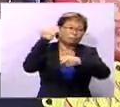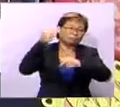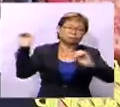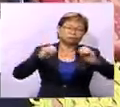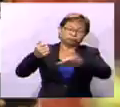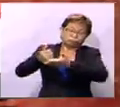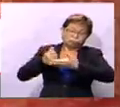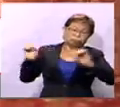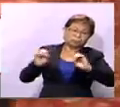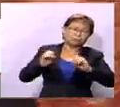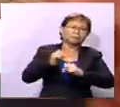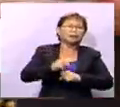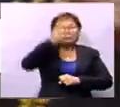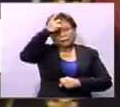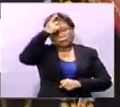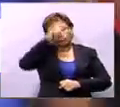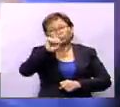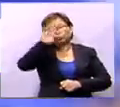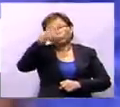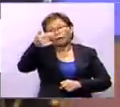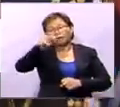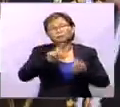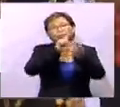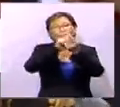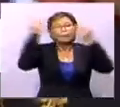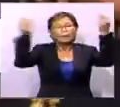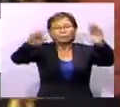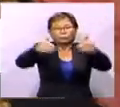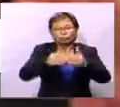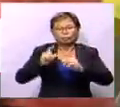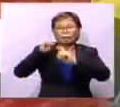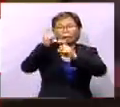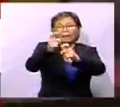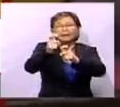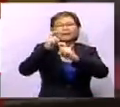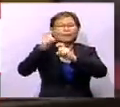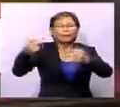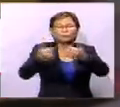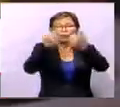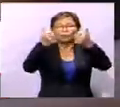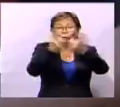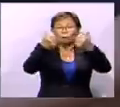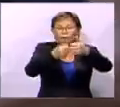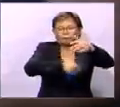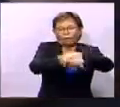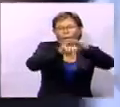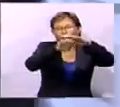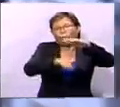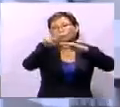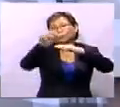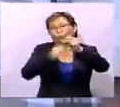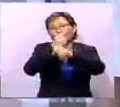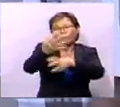apa-apa bantuan. Datuk Seri Subhan Kamal ditemui pada majlis penutup dan penyampaian hadiah kejohanan bola sepak bawah 20 tahun bagi merebut